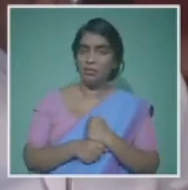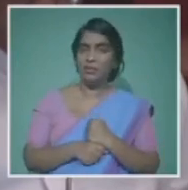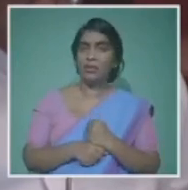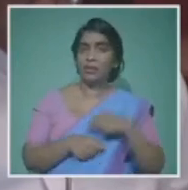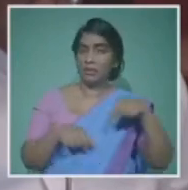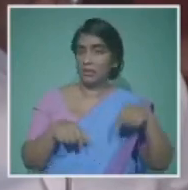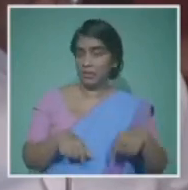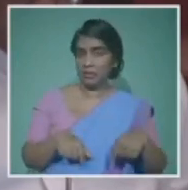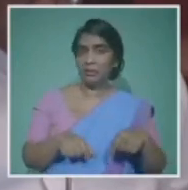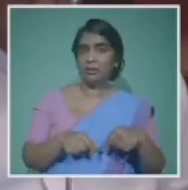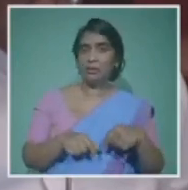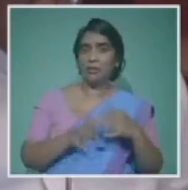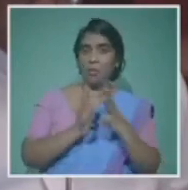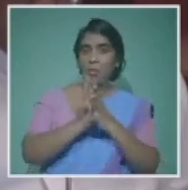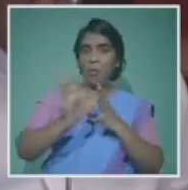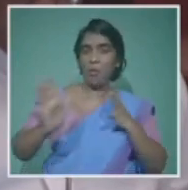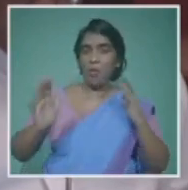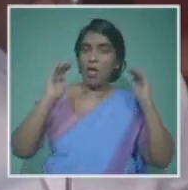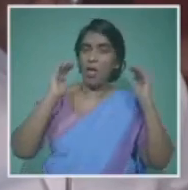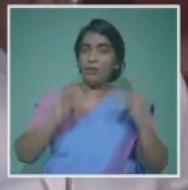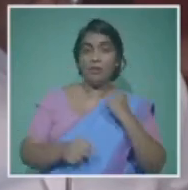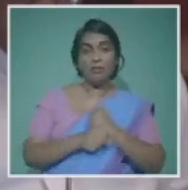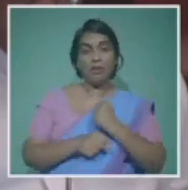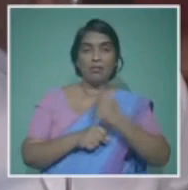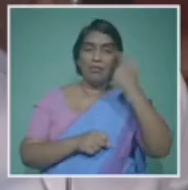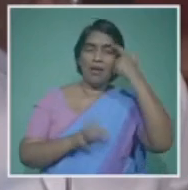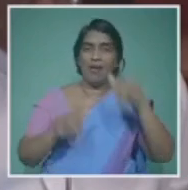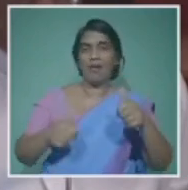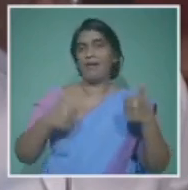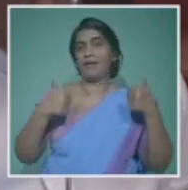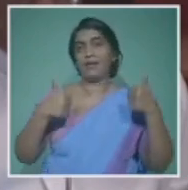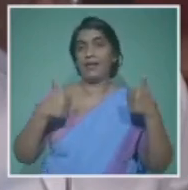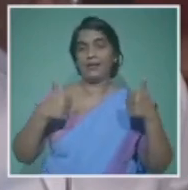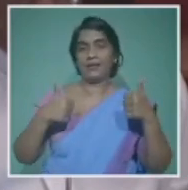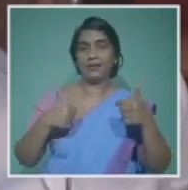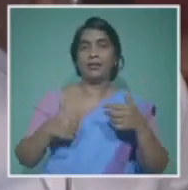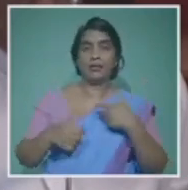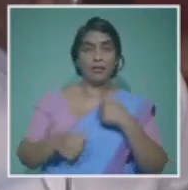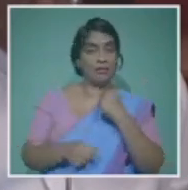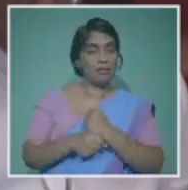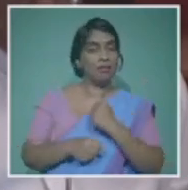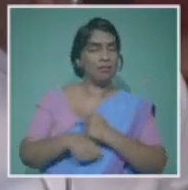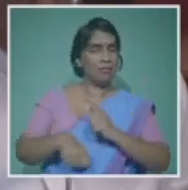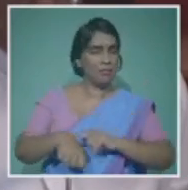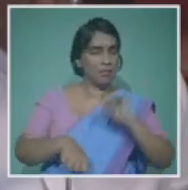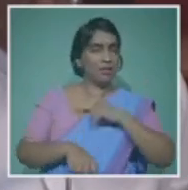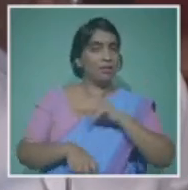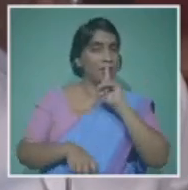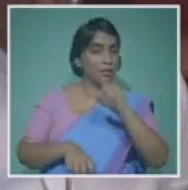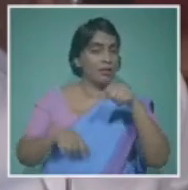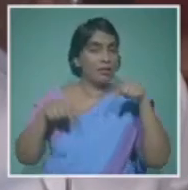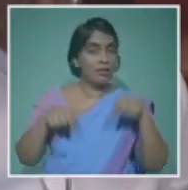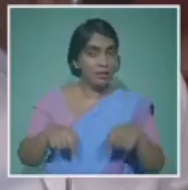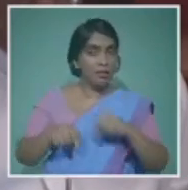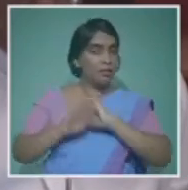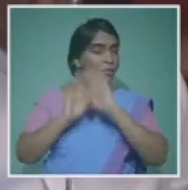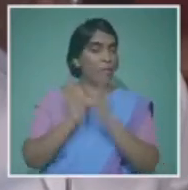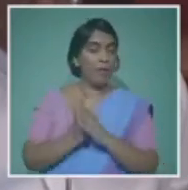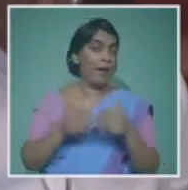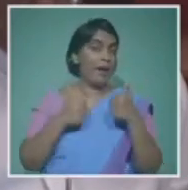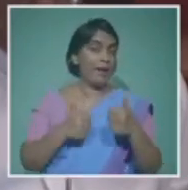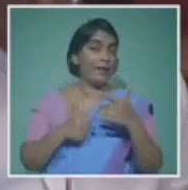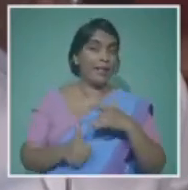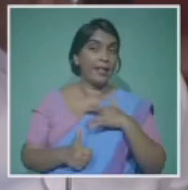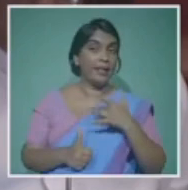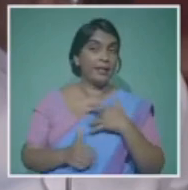dengar politik a kadu elar itu andu itu agi ni okko bahari kira, tapi mang andu orang antara agi memang kerja deng, oh okko bahari kira hangi